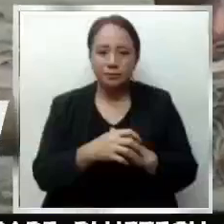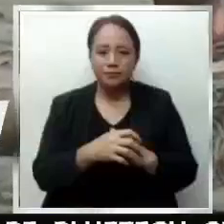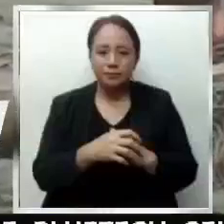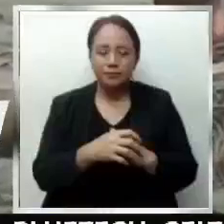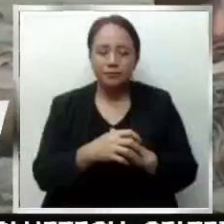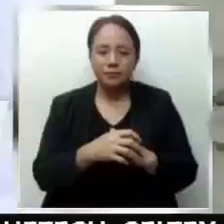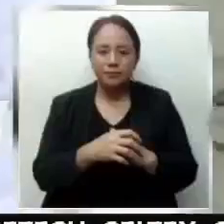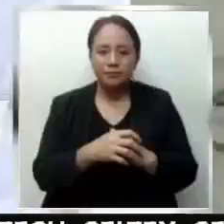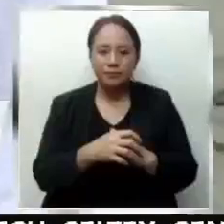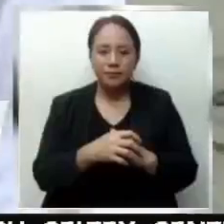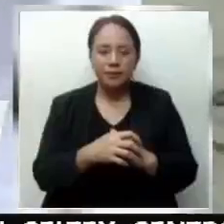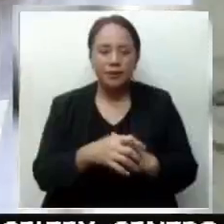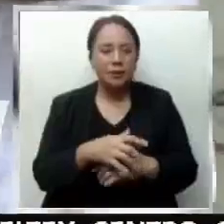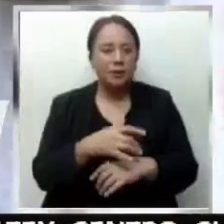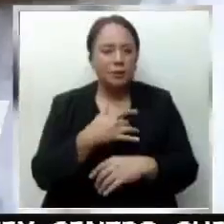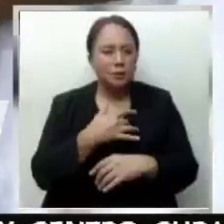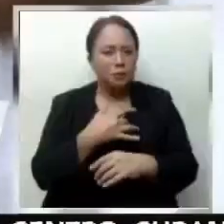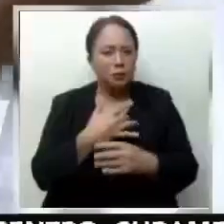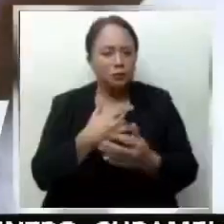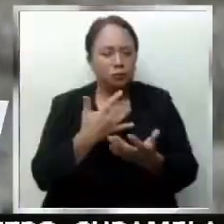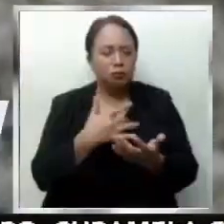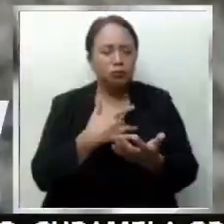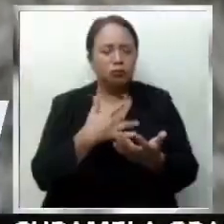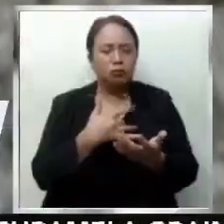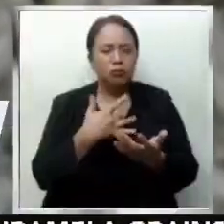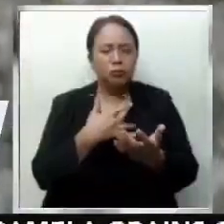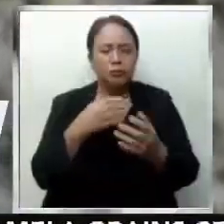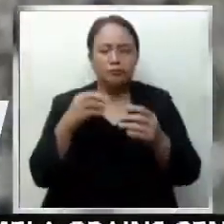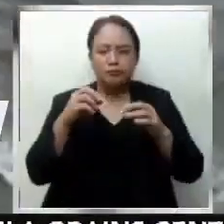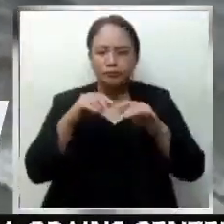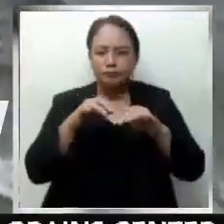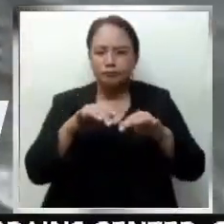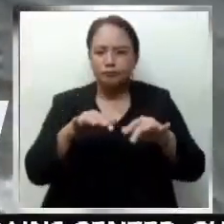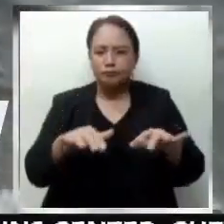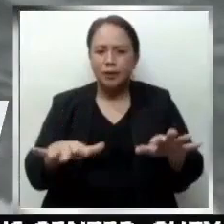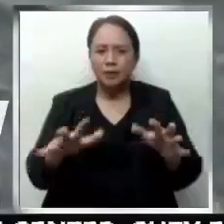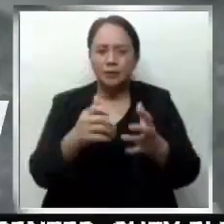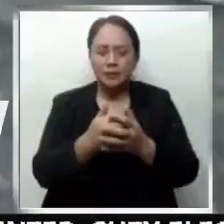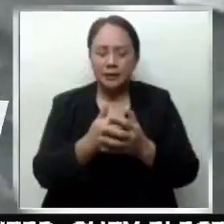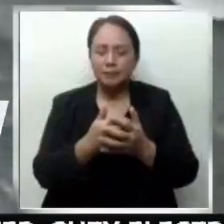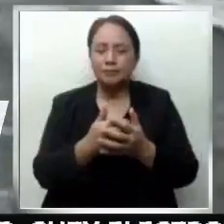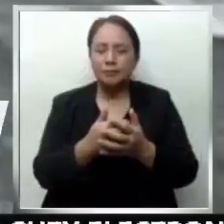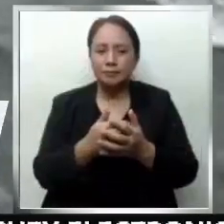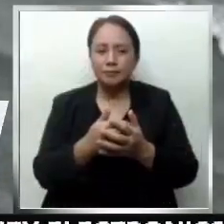Dram-dram ang nakokolekta ngayong langis na napadpad sa baybayin ng Pola.